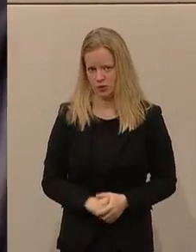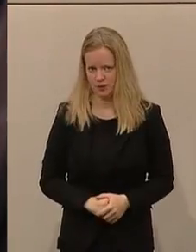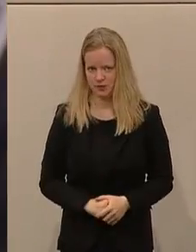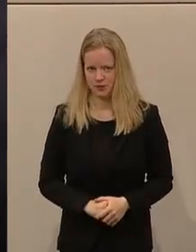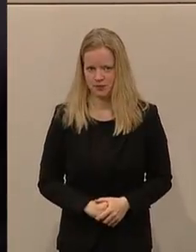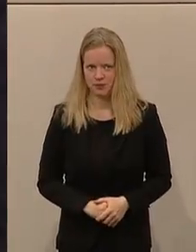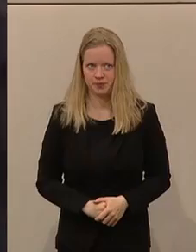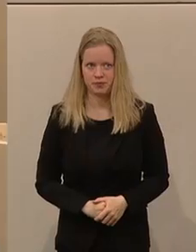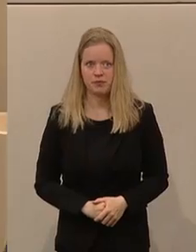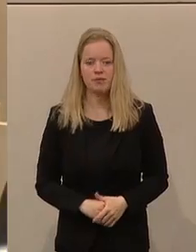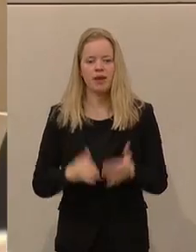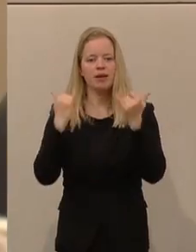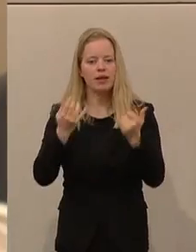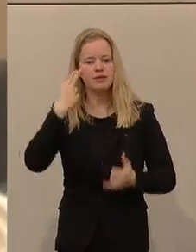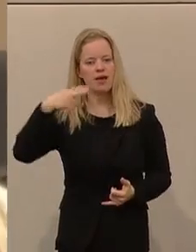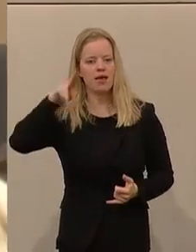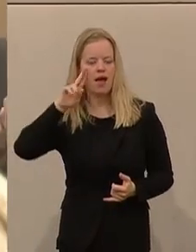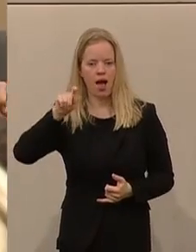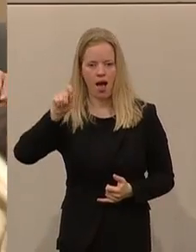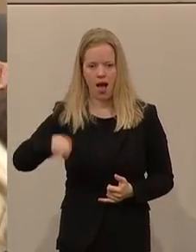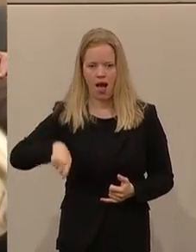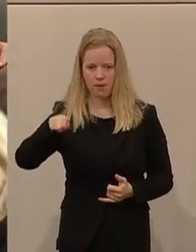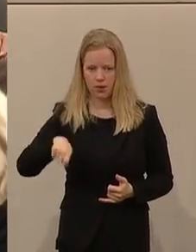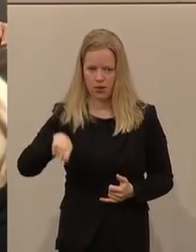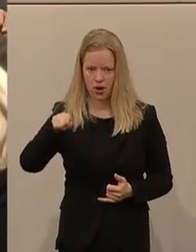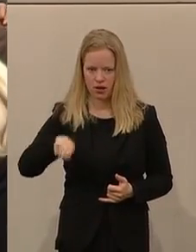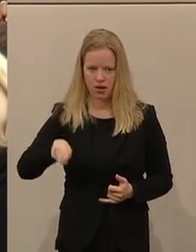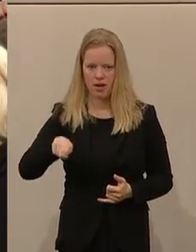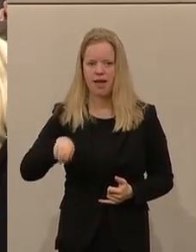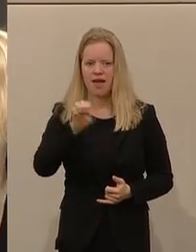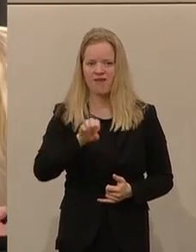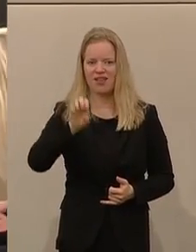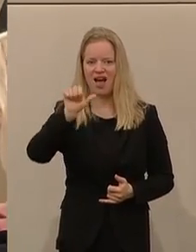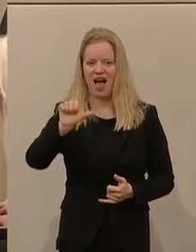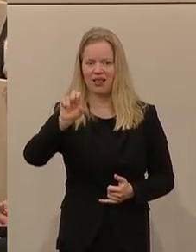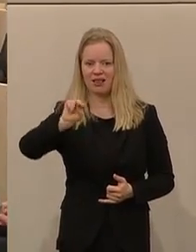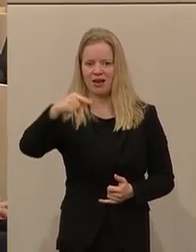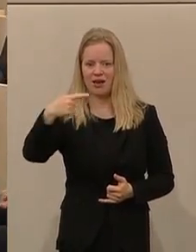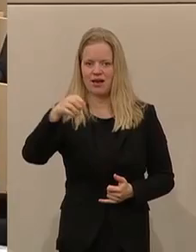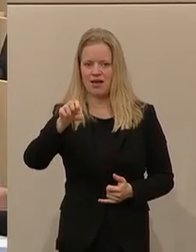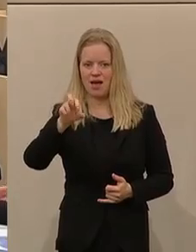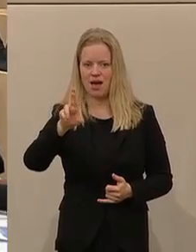Der Finanzminister nutzt die Gunst der Stunde nicht und verweigert ernsthafte Reformen